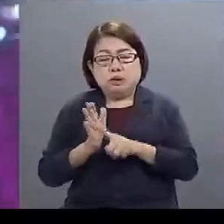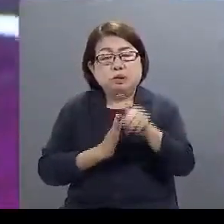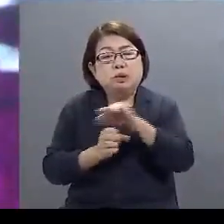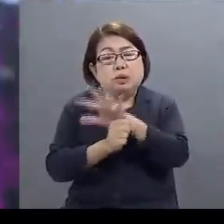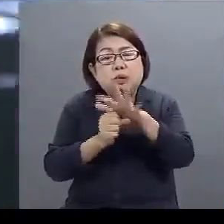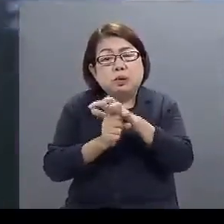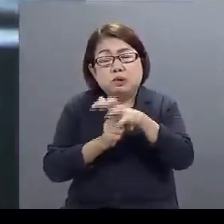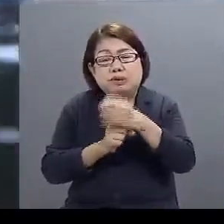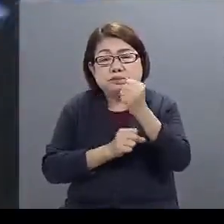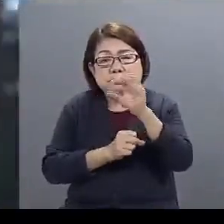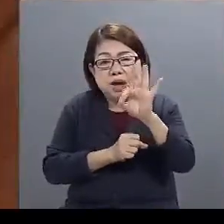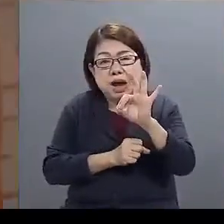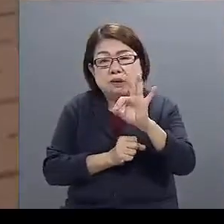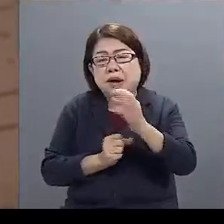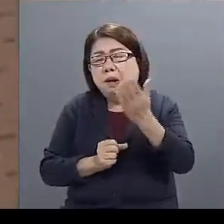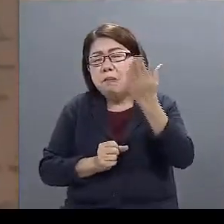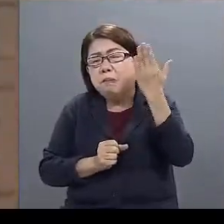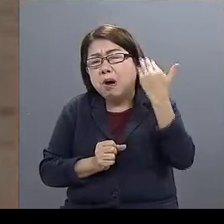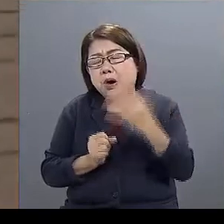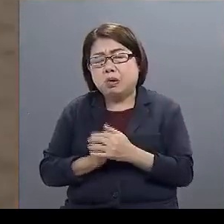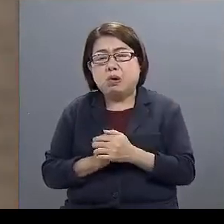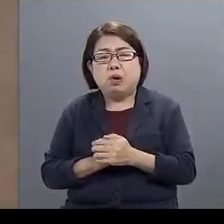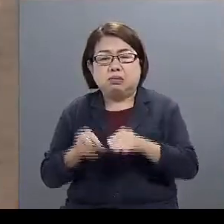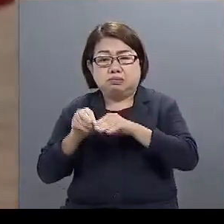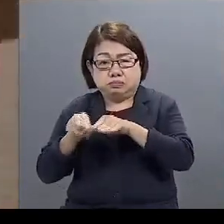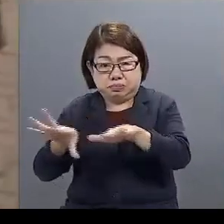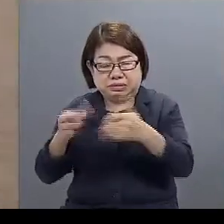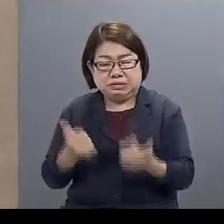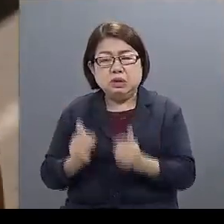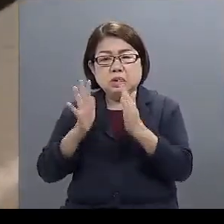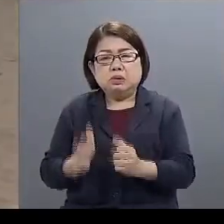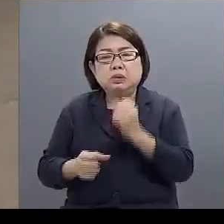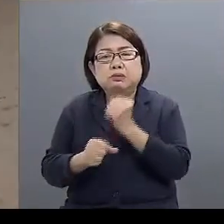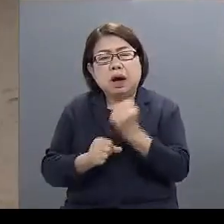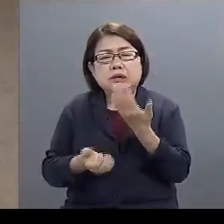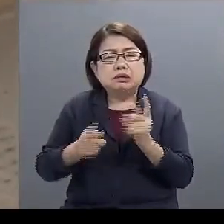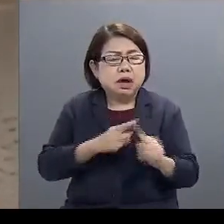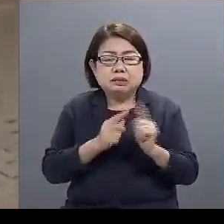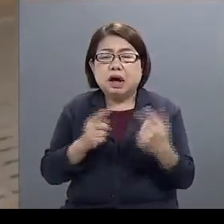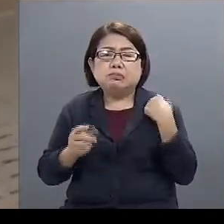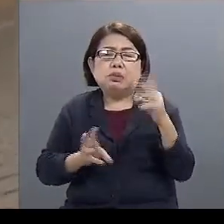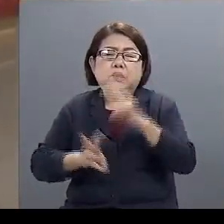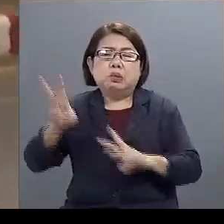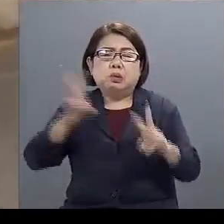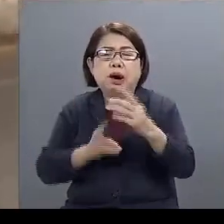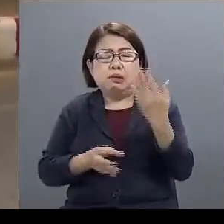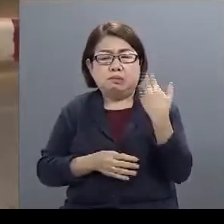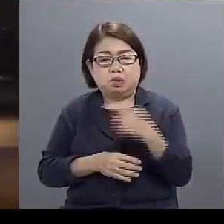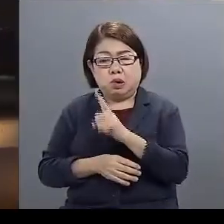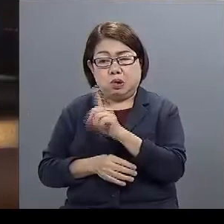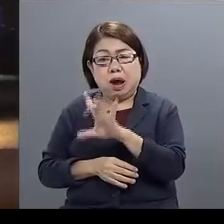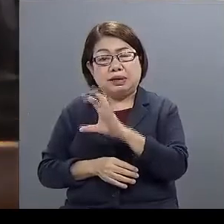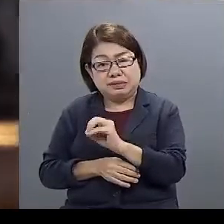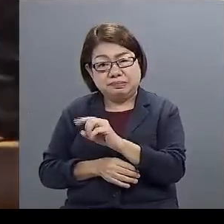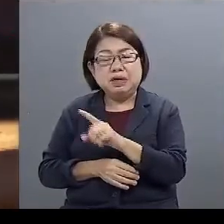คนไร้บ้านในเชียงใหม่เพิ่มขึ้นจาก120ถึง150คนเป็น170คนส่วนการระบาดในระลอกใหม่